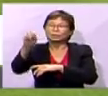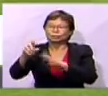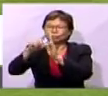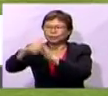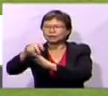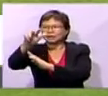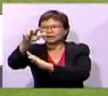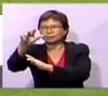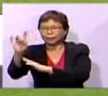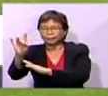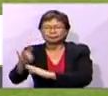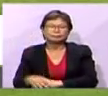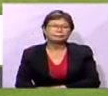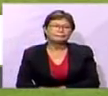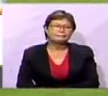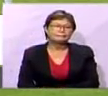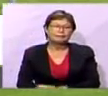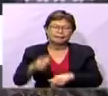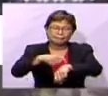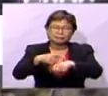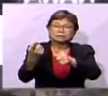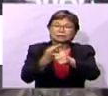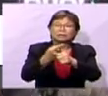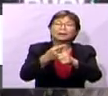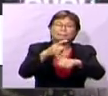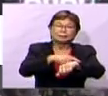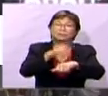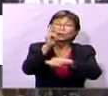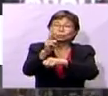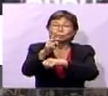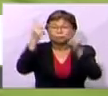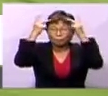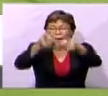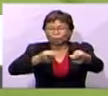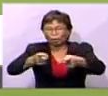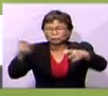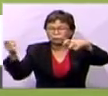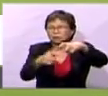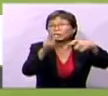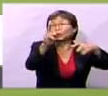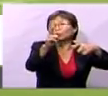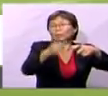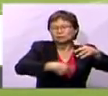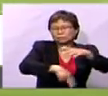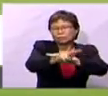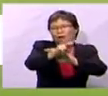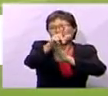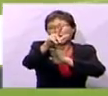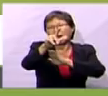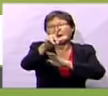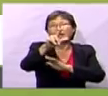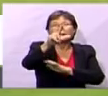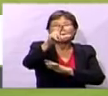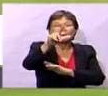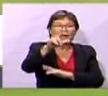minit ke-38. Babak kedua, Pahang menguasai permainan dengan jaringan kedua hasil sepakan Lerit